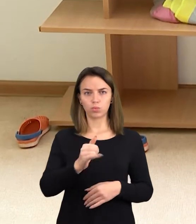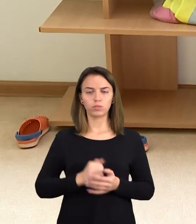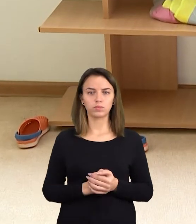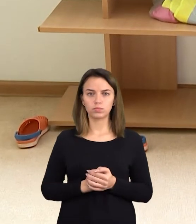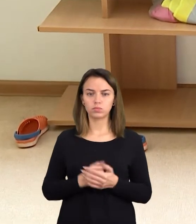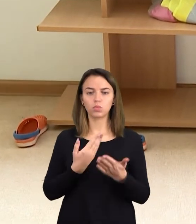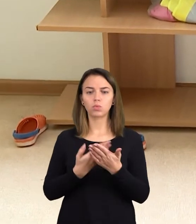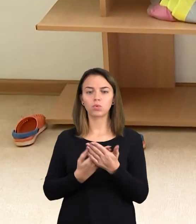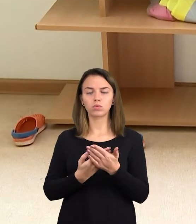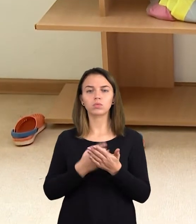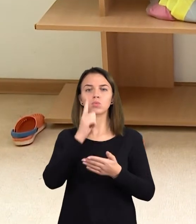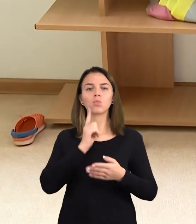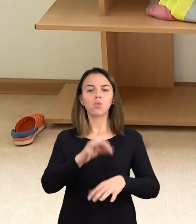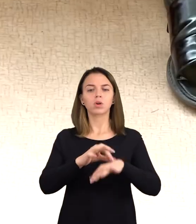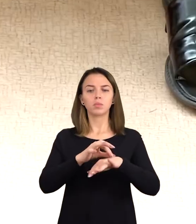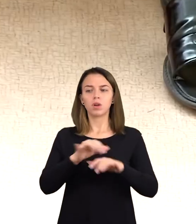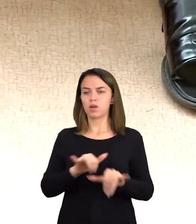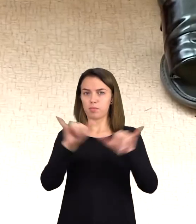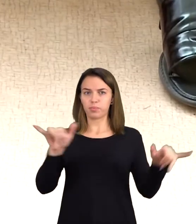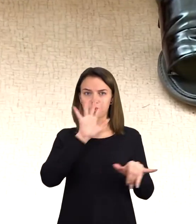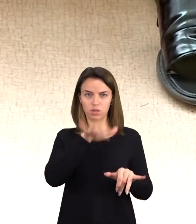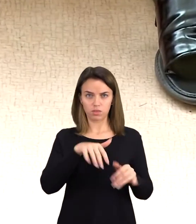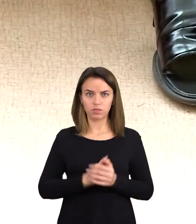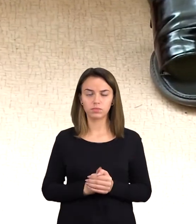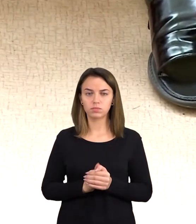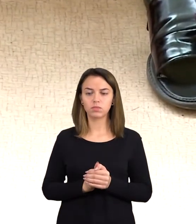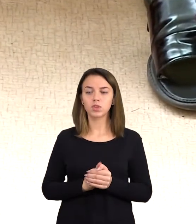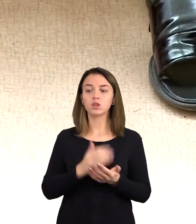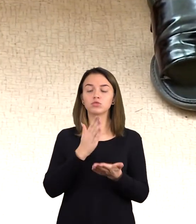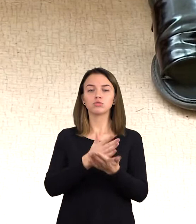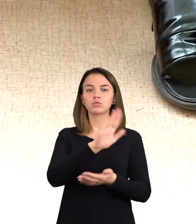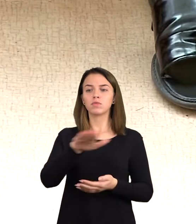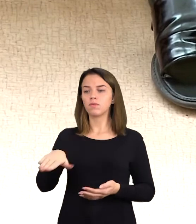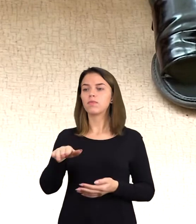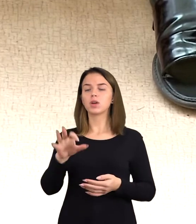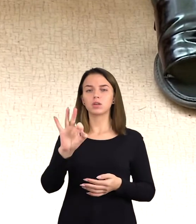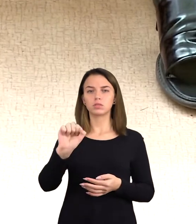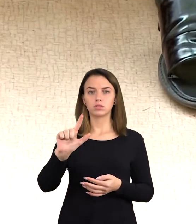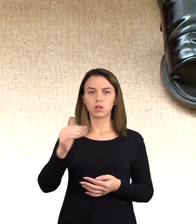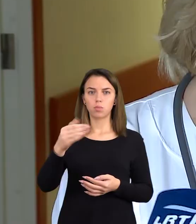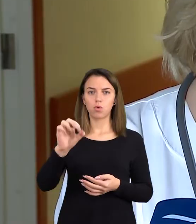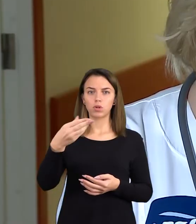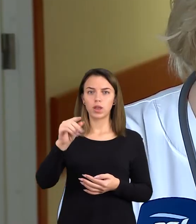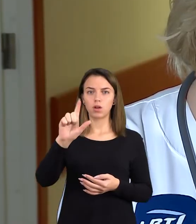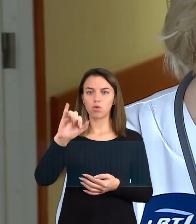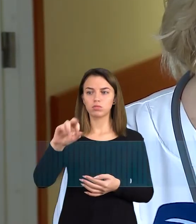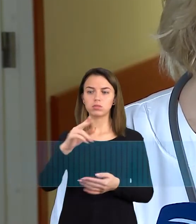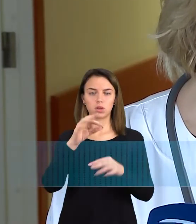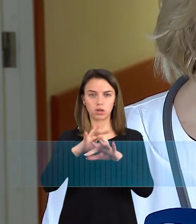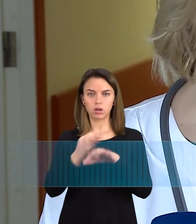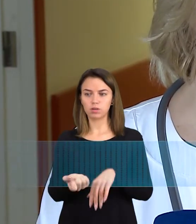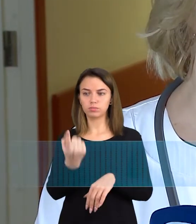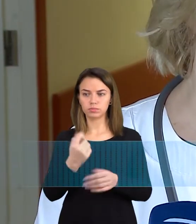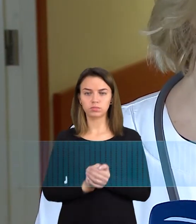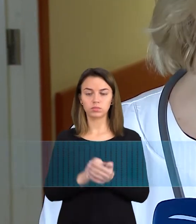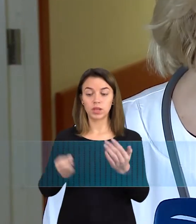neleidžiama. Taip saugomasi dar didesnio ligos plitimo. Keli šio darželio auklėtiniai susirgo salmoneliozė. Pas mūsų ligoninė